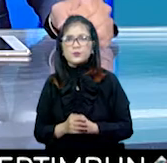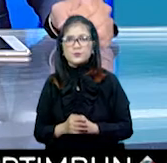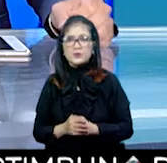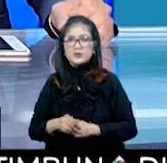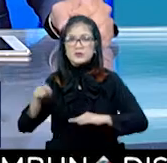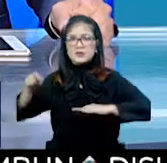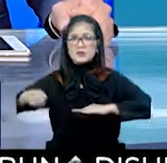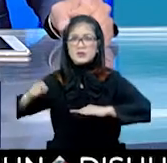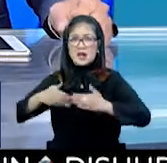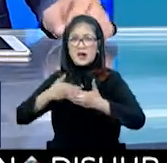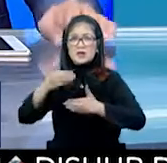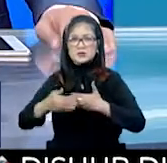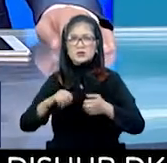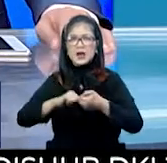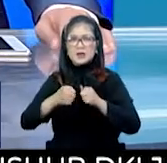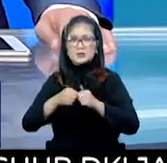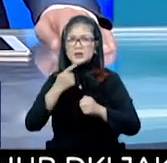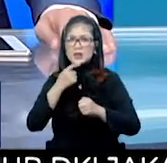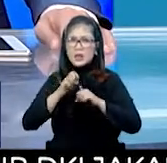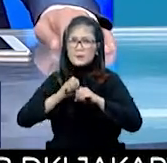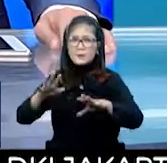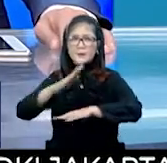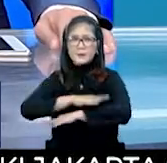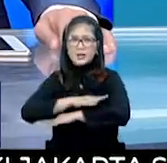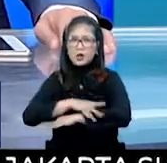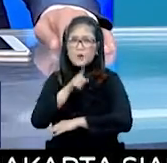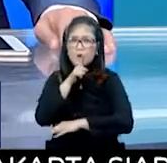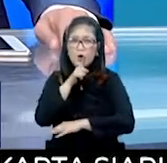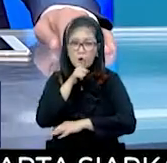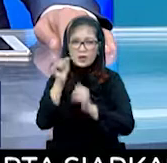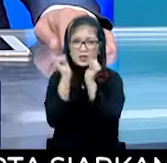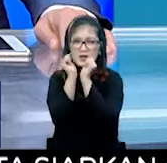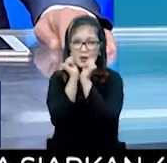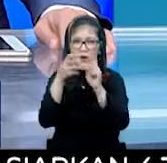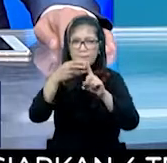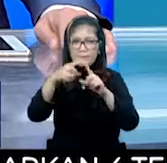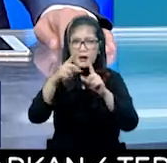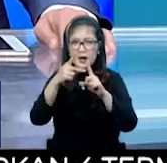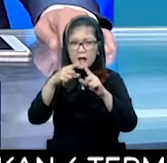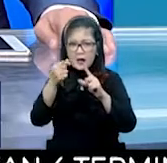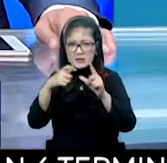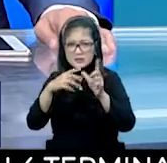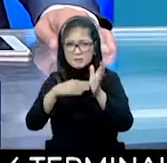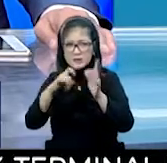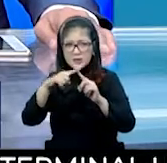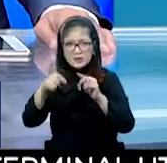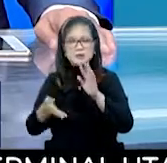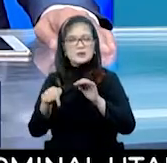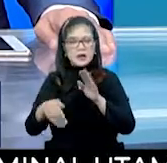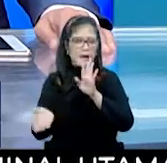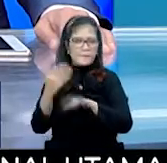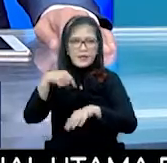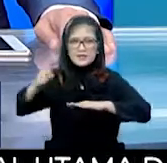sidang lanjutan kasus dugaan penyebaran berita bohong dengan terdakwa Bahar Smith kembali digelar di Pengadilan Negeri Bandung agenda sidang